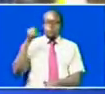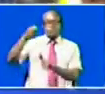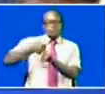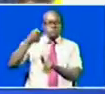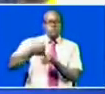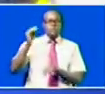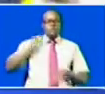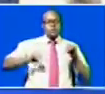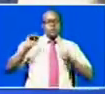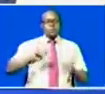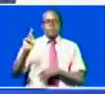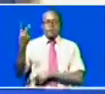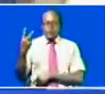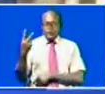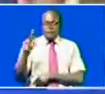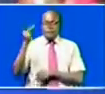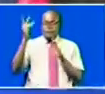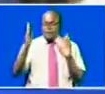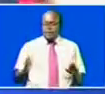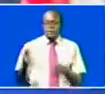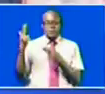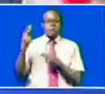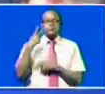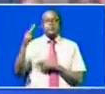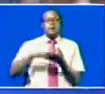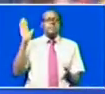la ufisadi humu nchini, Wakenya wanatarajia